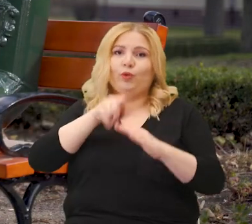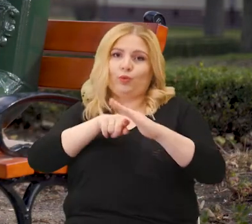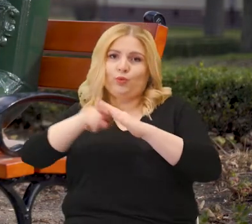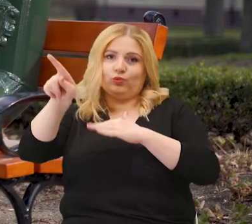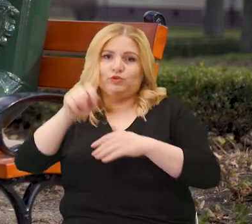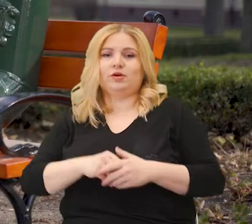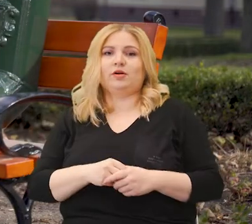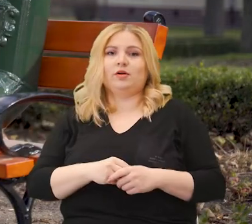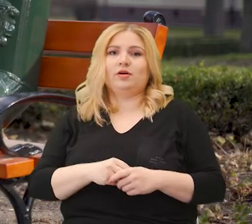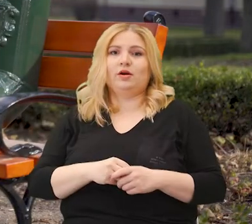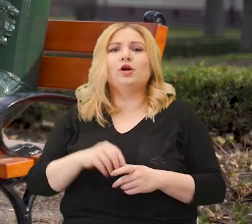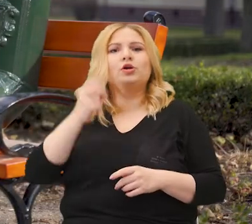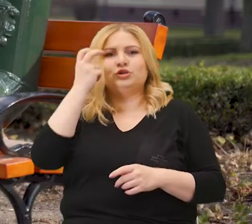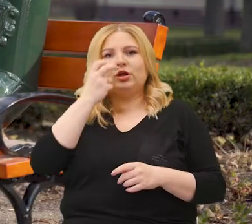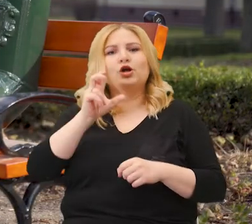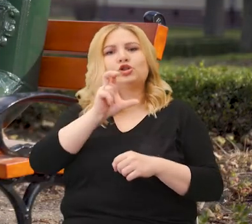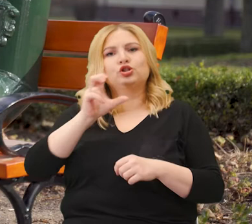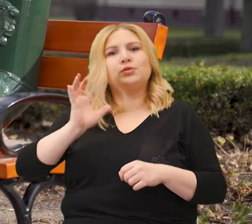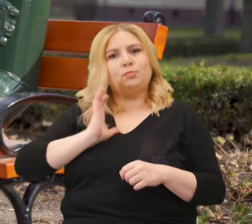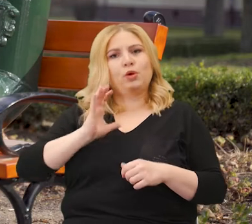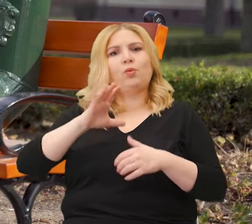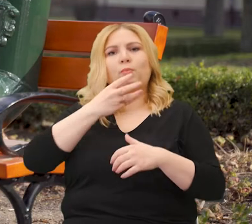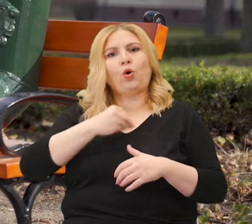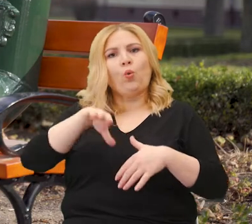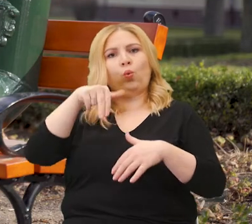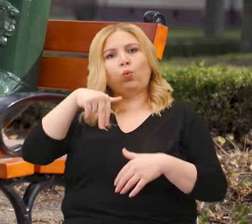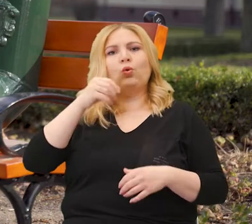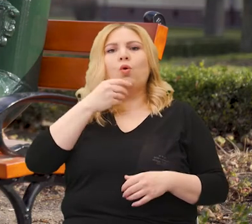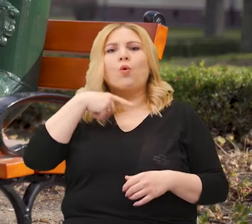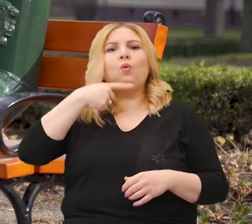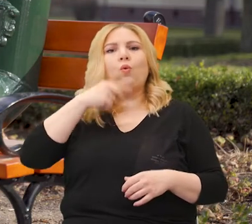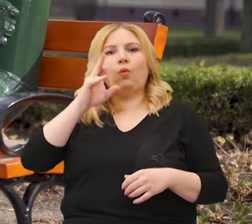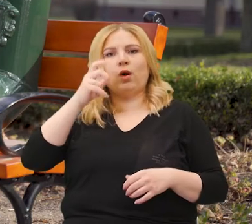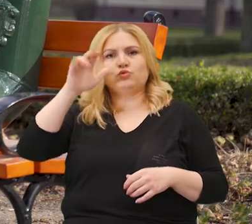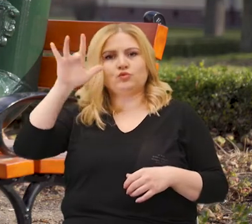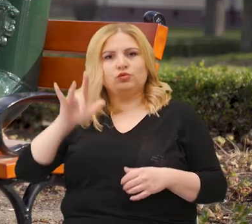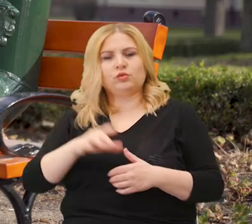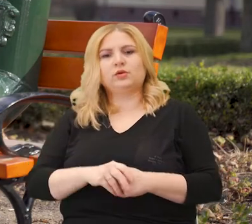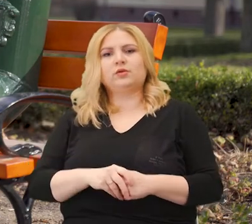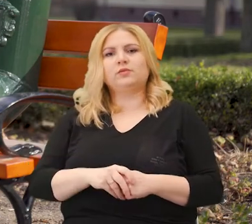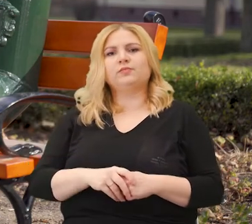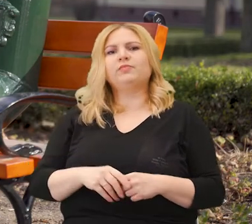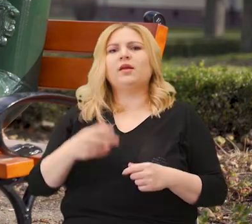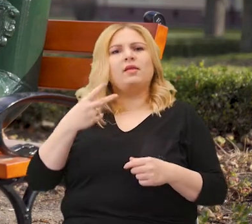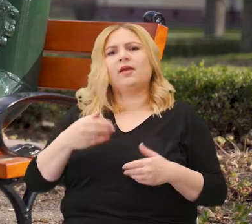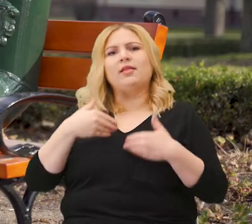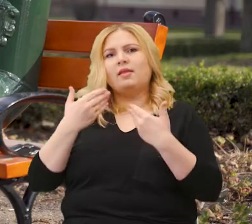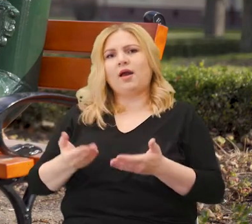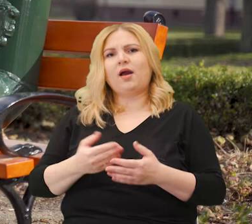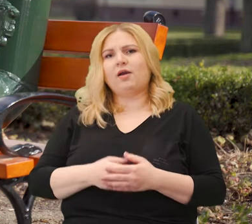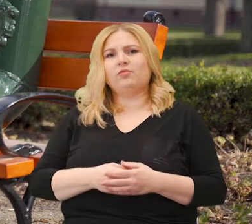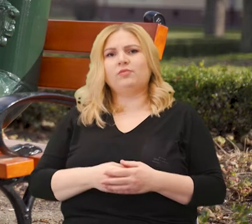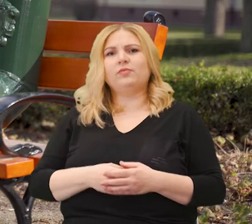i chodu. Ciekawe, czy był u kłamczuchy. On dorosłym nie daje, z pewnym triumfem w głosie skonstatowała Romcia. Nie